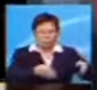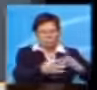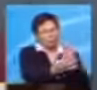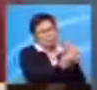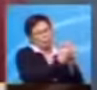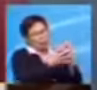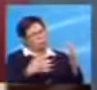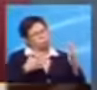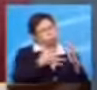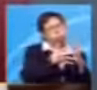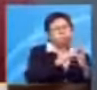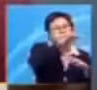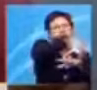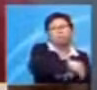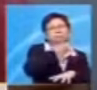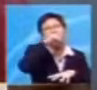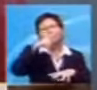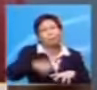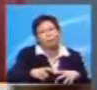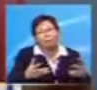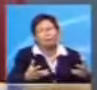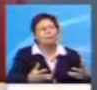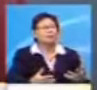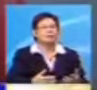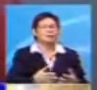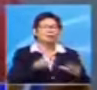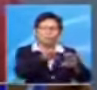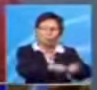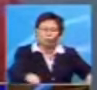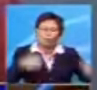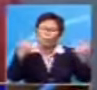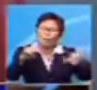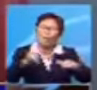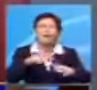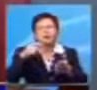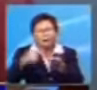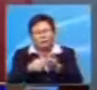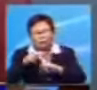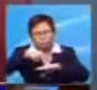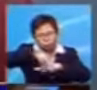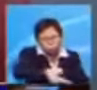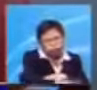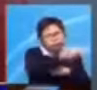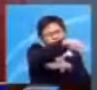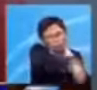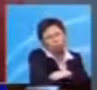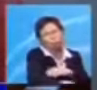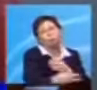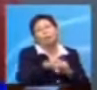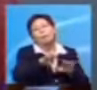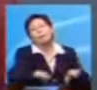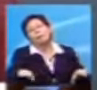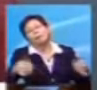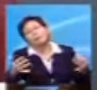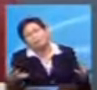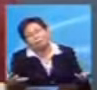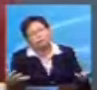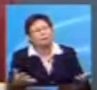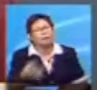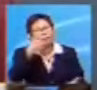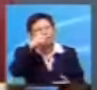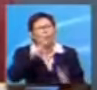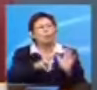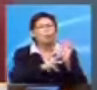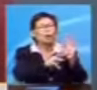dia budak-budak yang jatuh sed main-main gelicing jatuh B habis tadi bagi